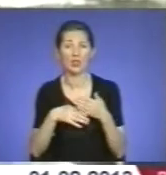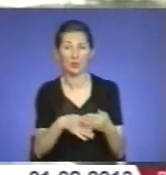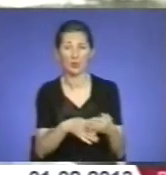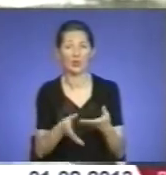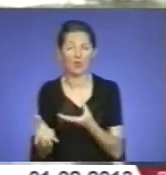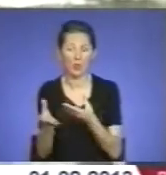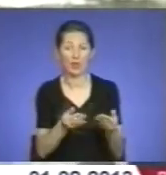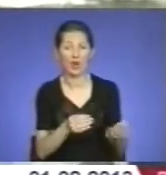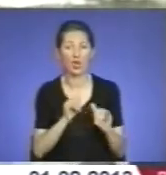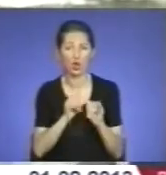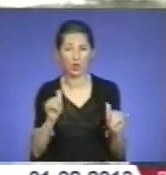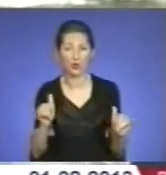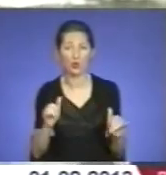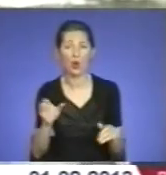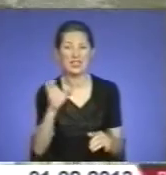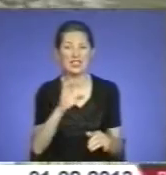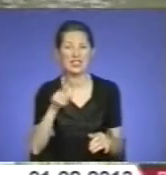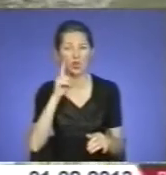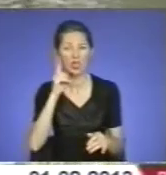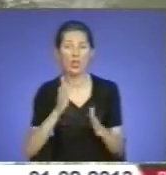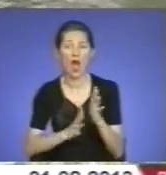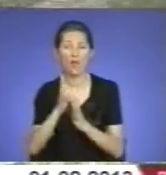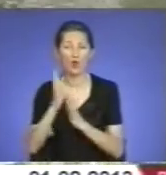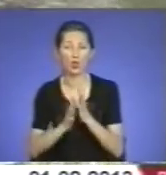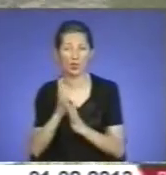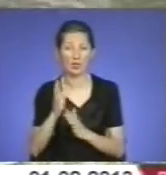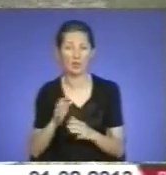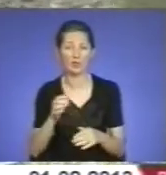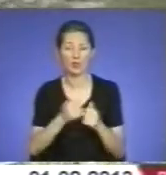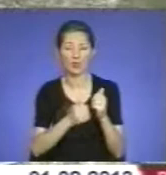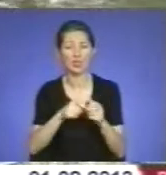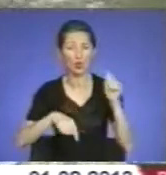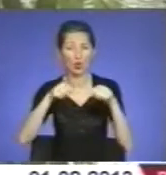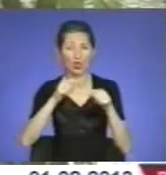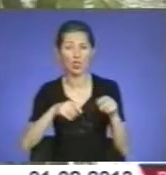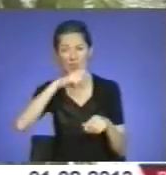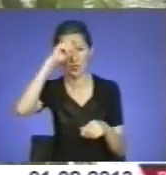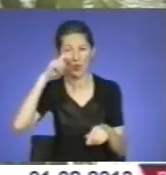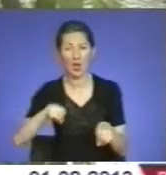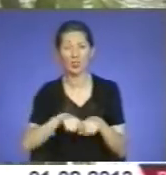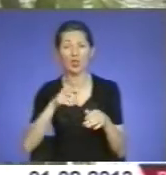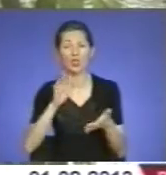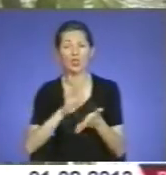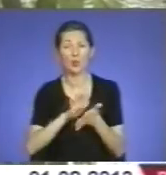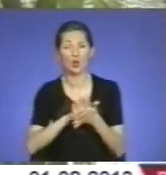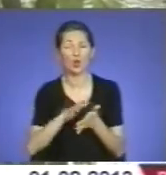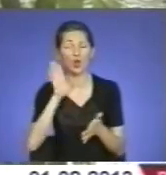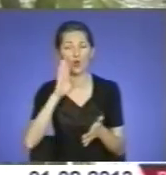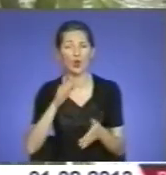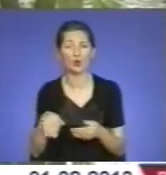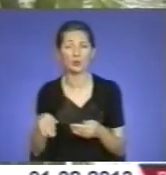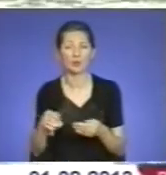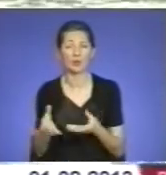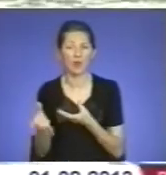сприяють розвитку синьо-зелених водоростей. Часті дощі та спека теж забруднюють воду і сприяють появі шкідливих